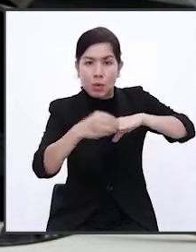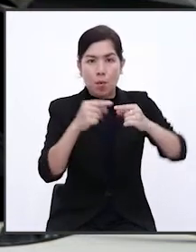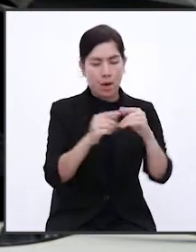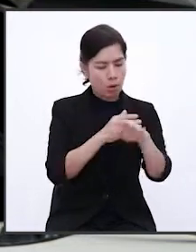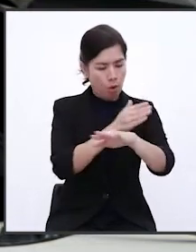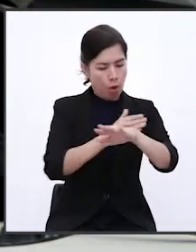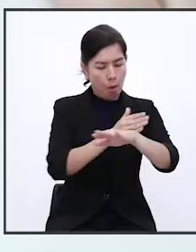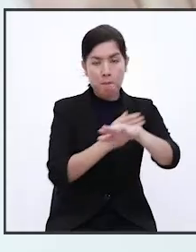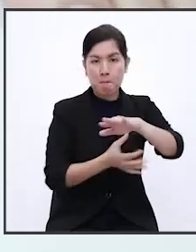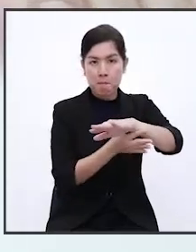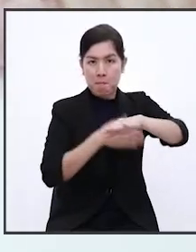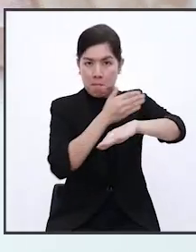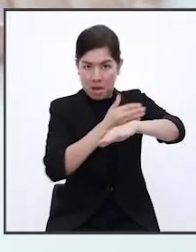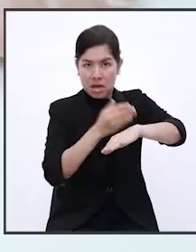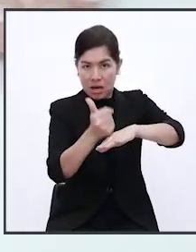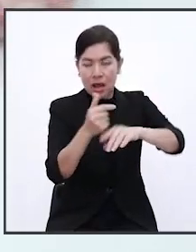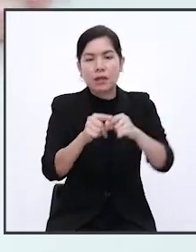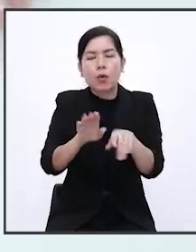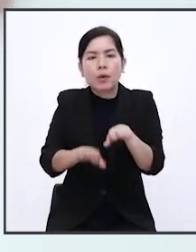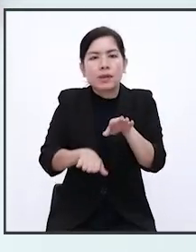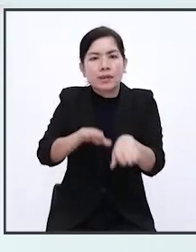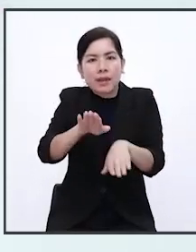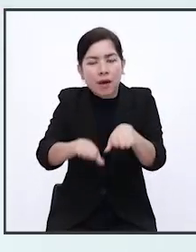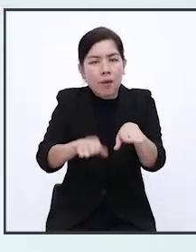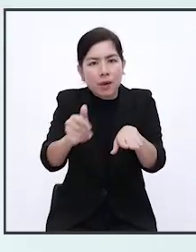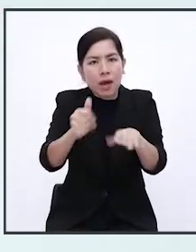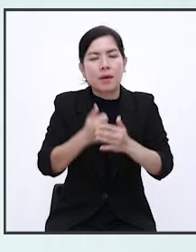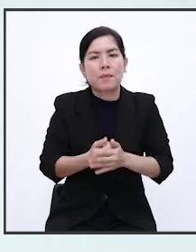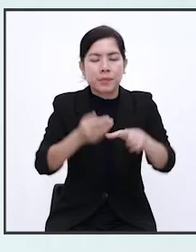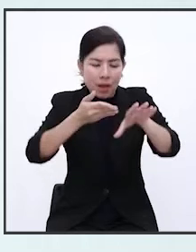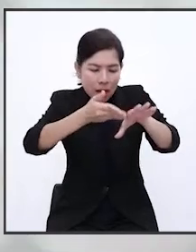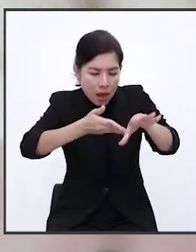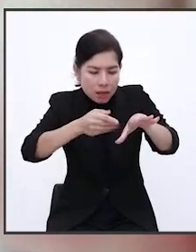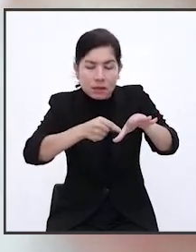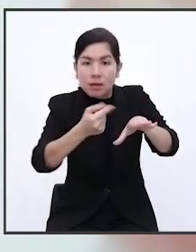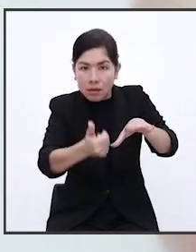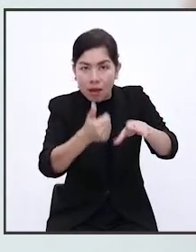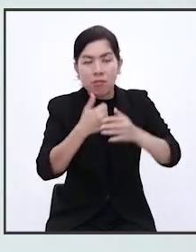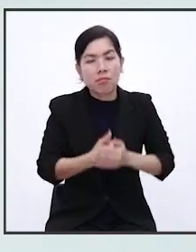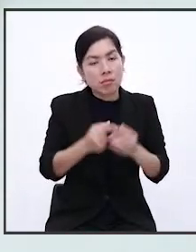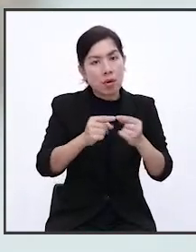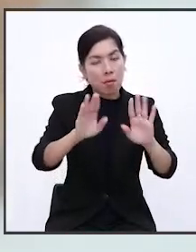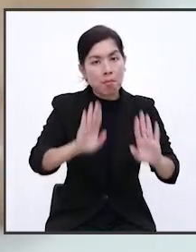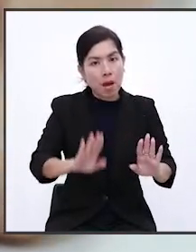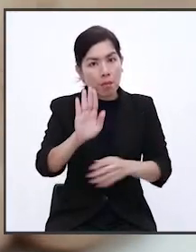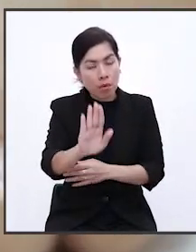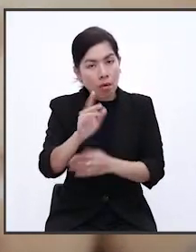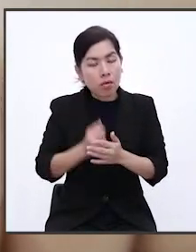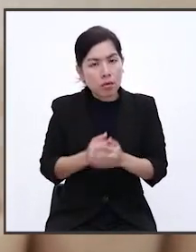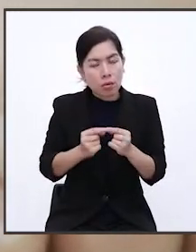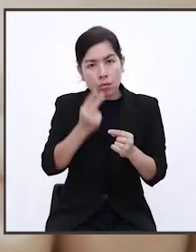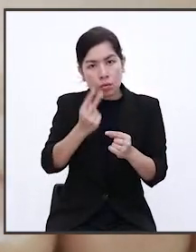นะคะแล้วก็เท้าได้นะคะอย่างเท้าจะขาดบางส่วนแบบนี้นะคะหรือว่าจะเป็นลักษณะของขาดแ